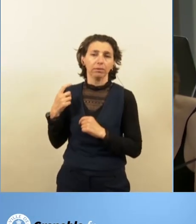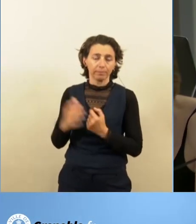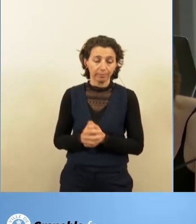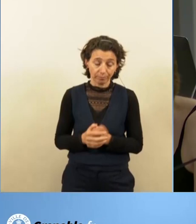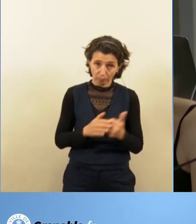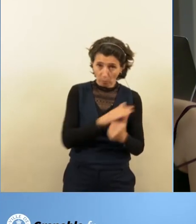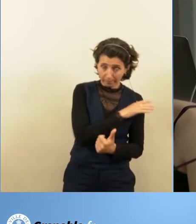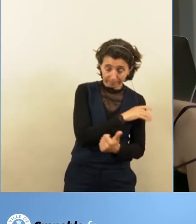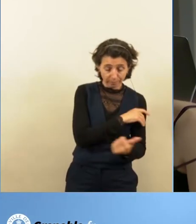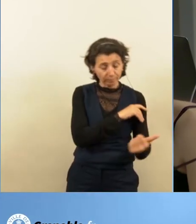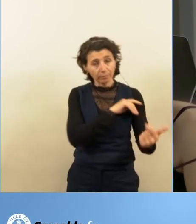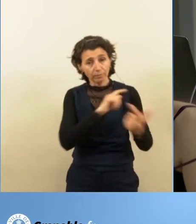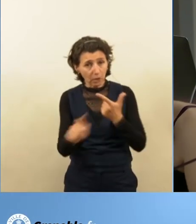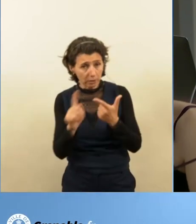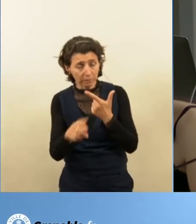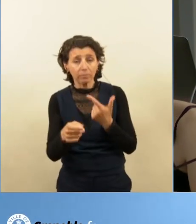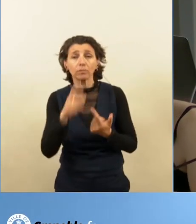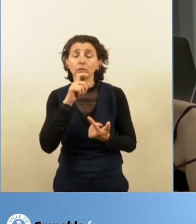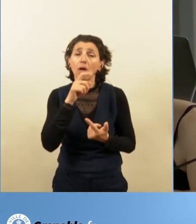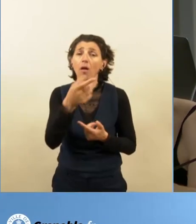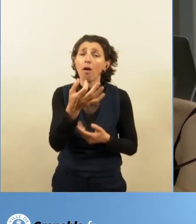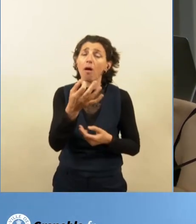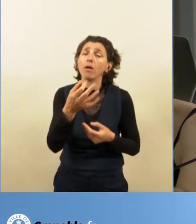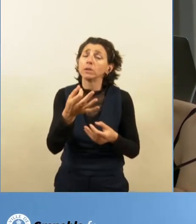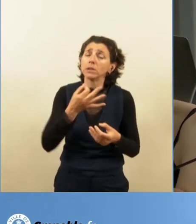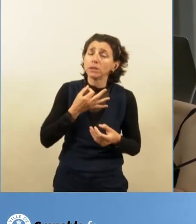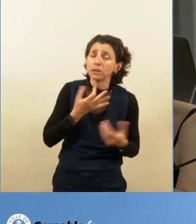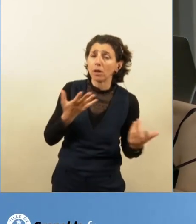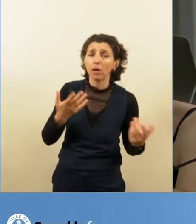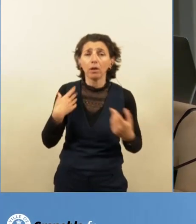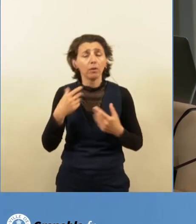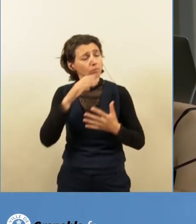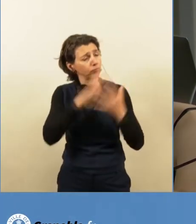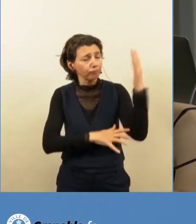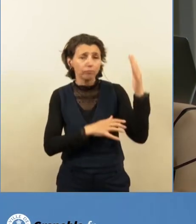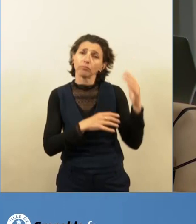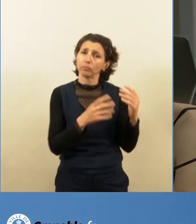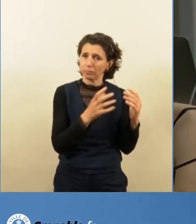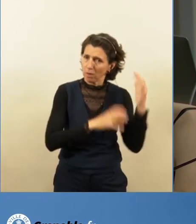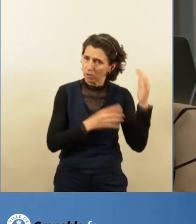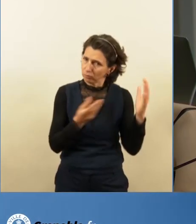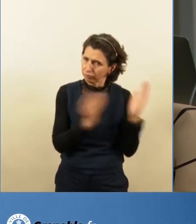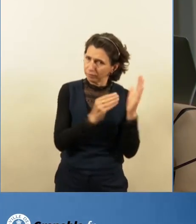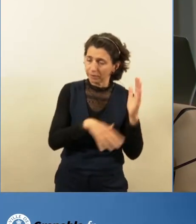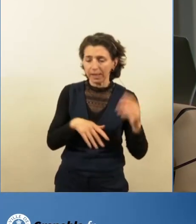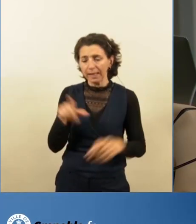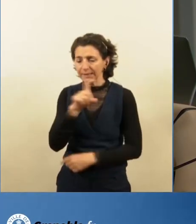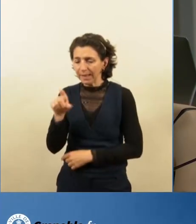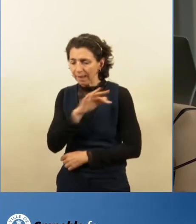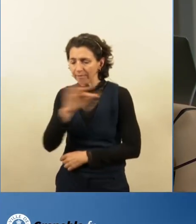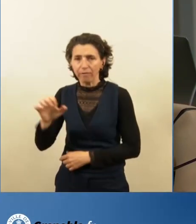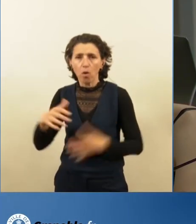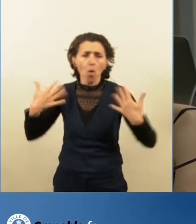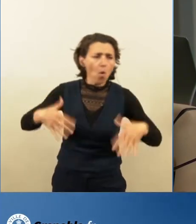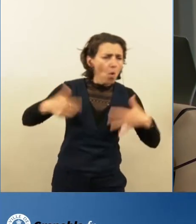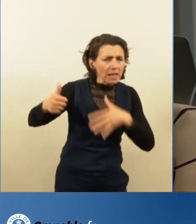déclarez tout à l'heure et c'est dans le rapport de la délibération que celles et des feux à scandaleusement six mois de retard que